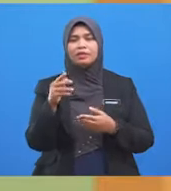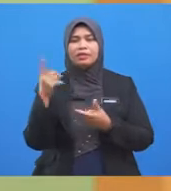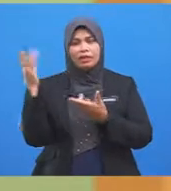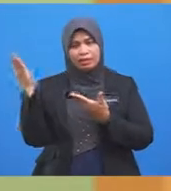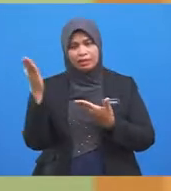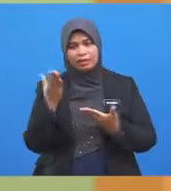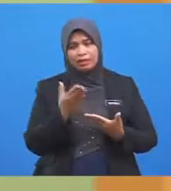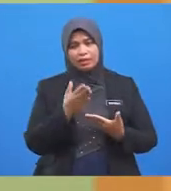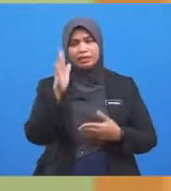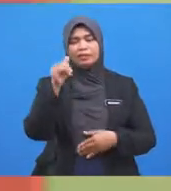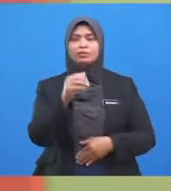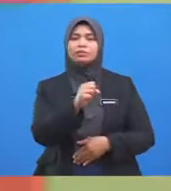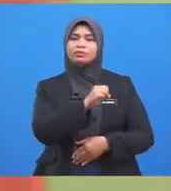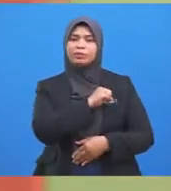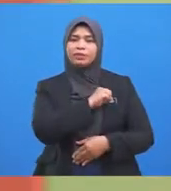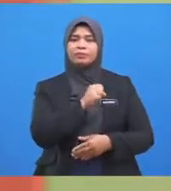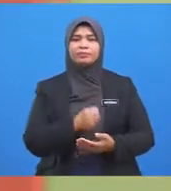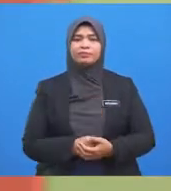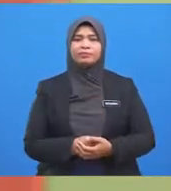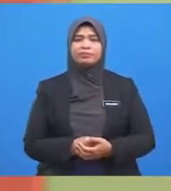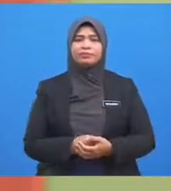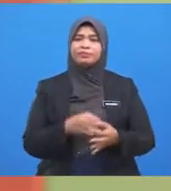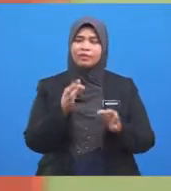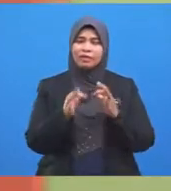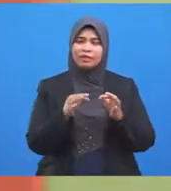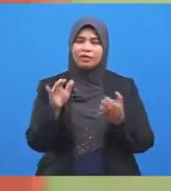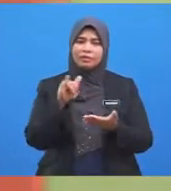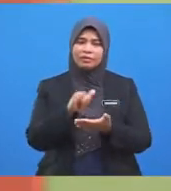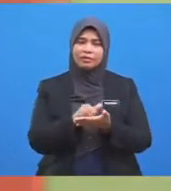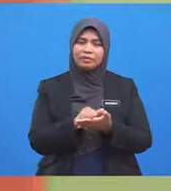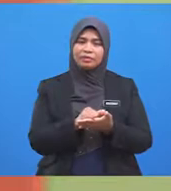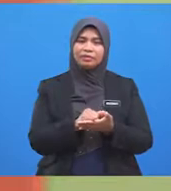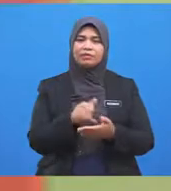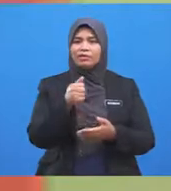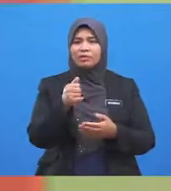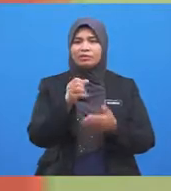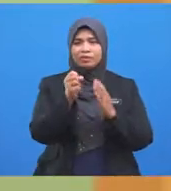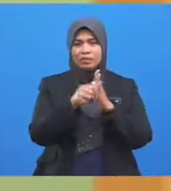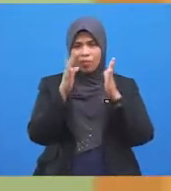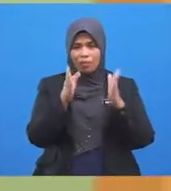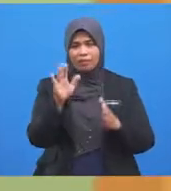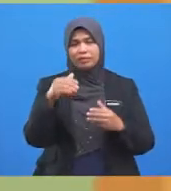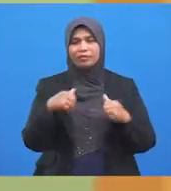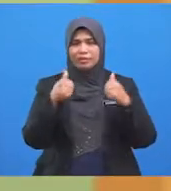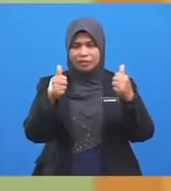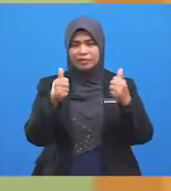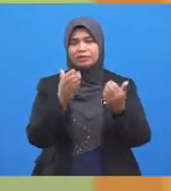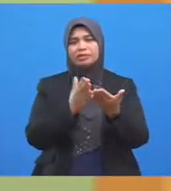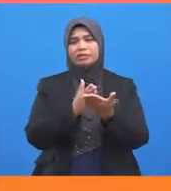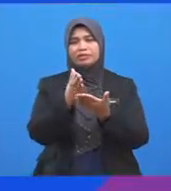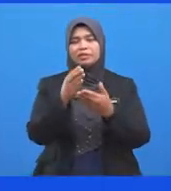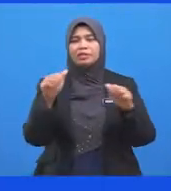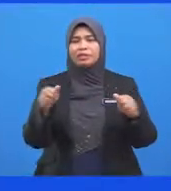layanan yang bersopan. Kalau begitu, Amy, kamu seorang yang hebat. Teruskan amalan